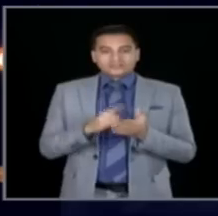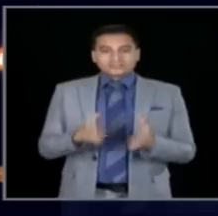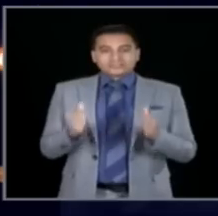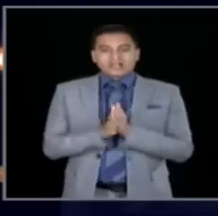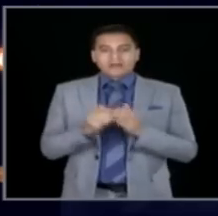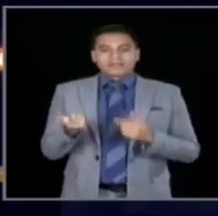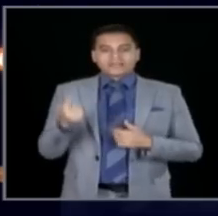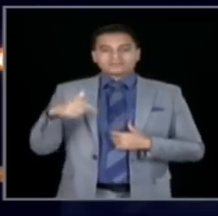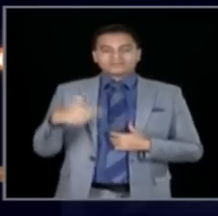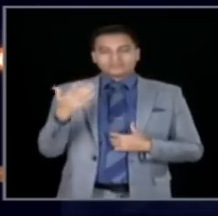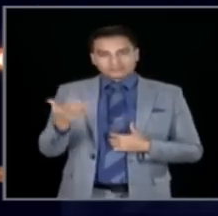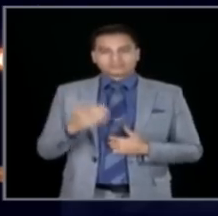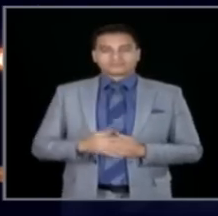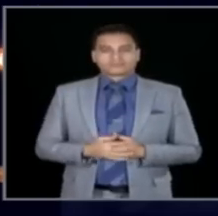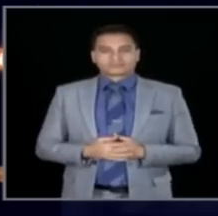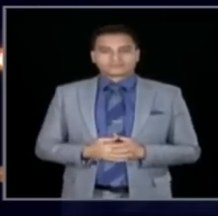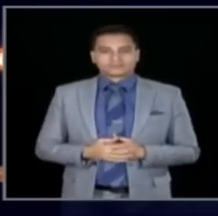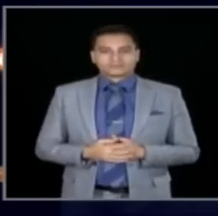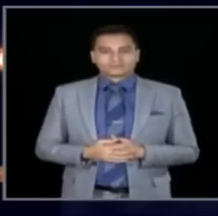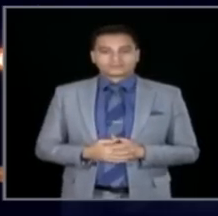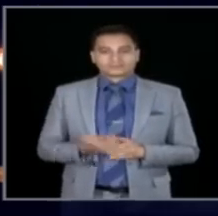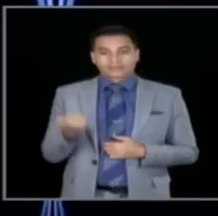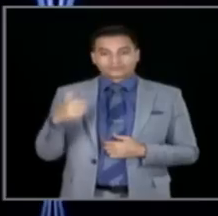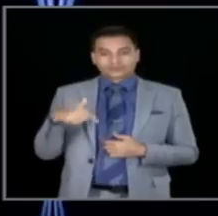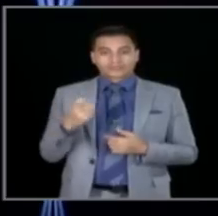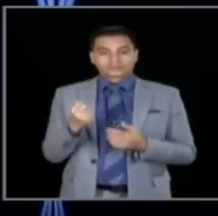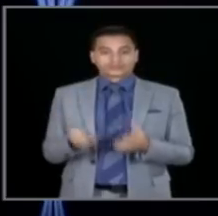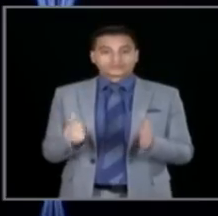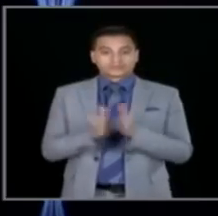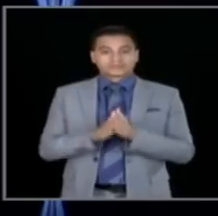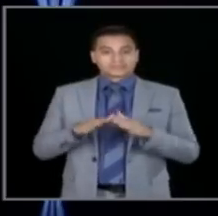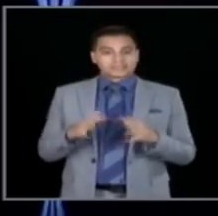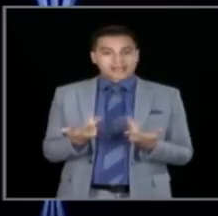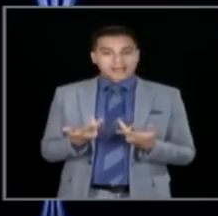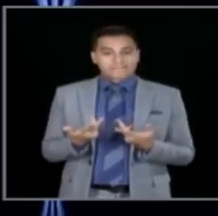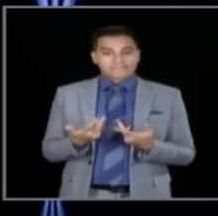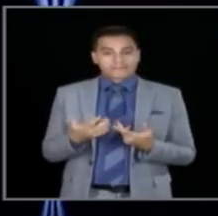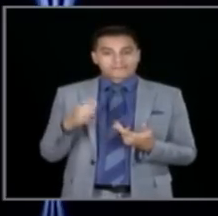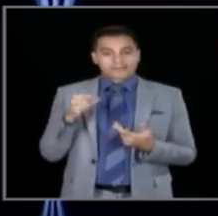كمان، بقيتوا 65. 65 و25 كام؟